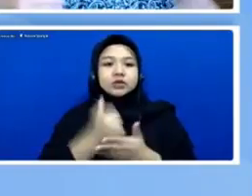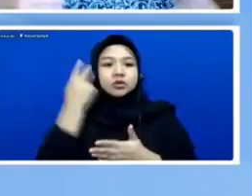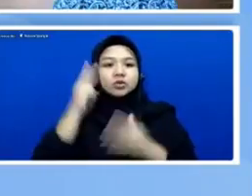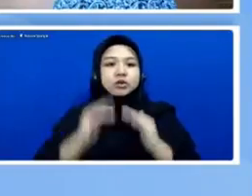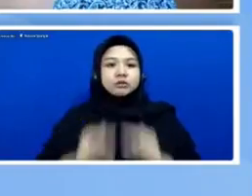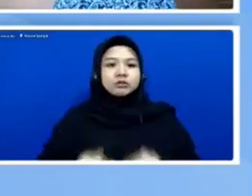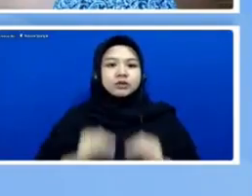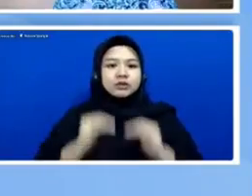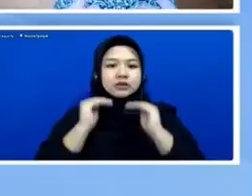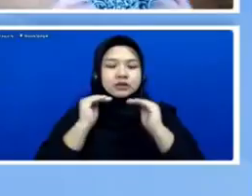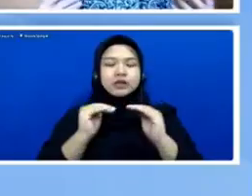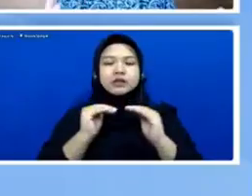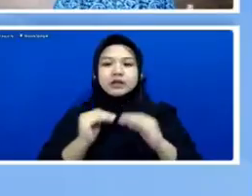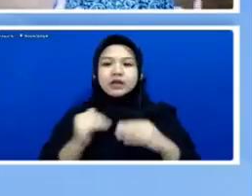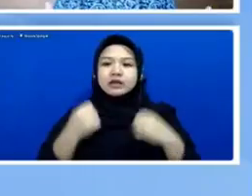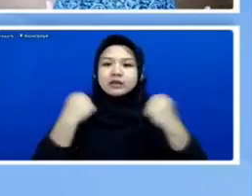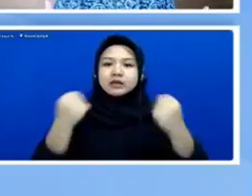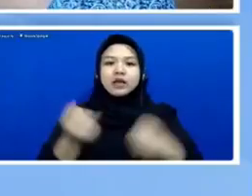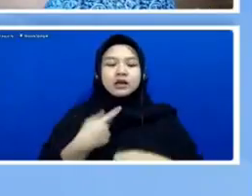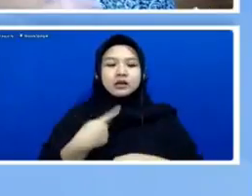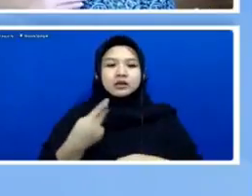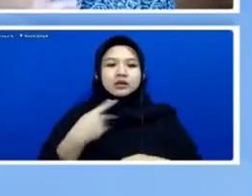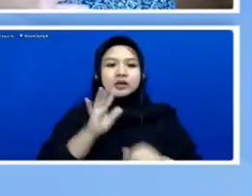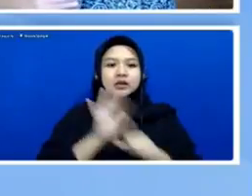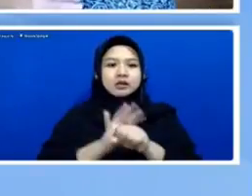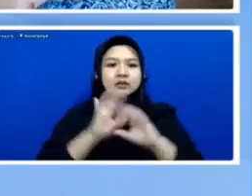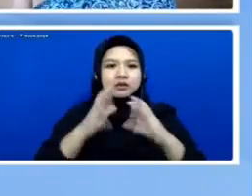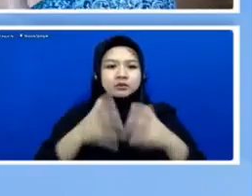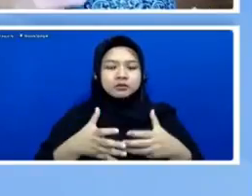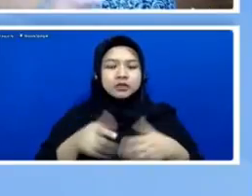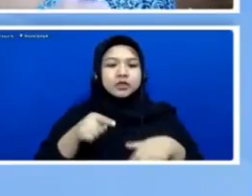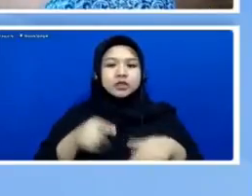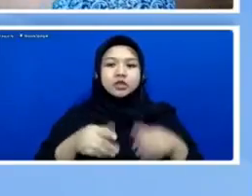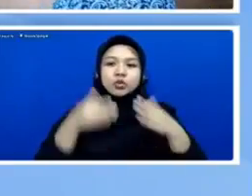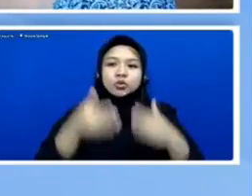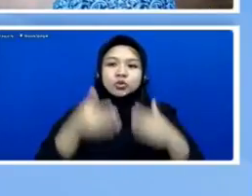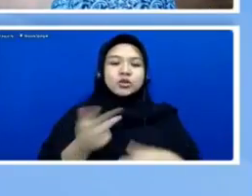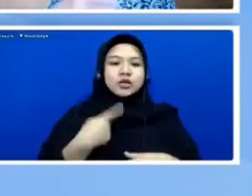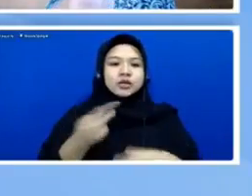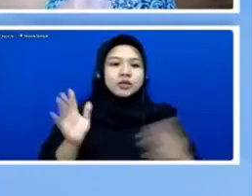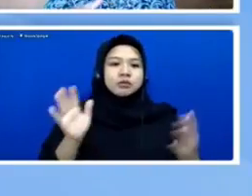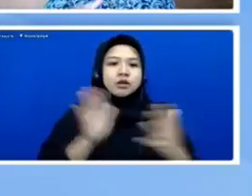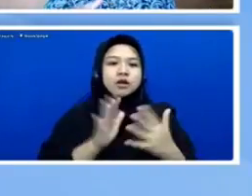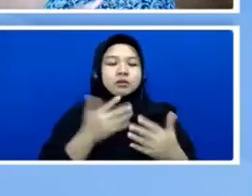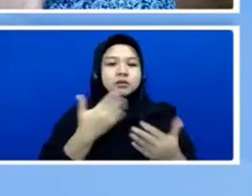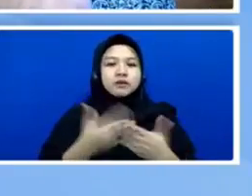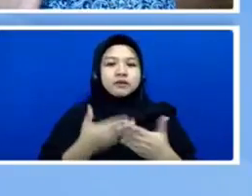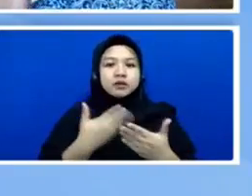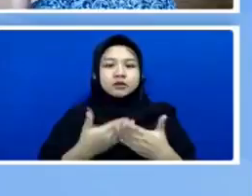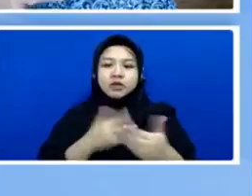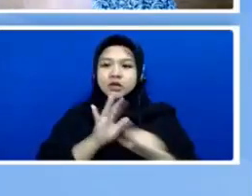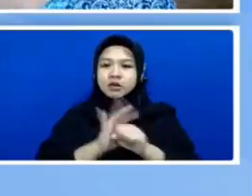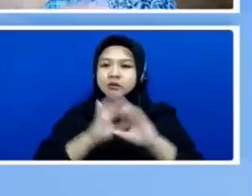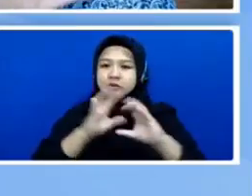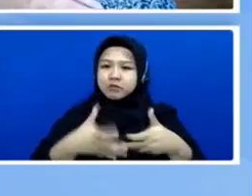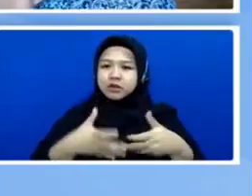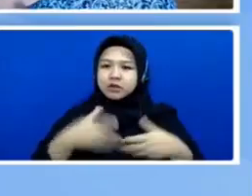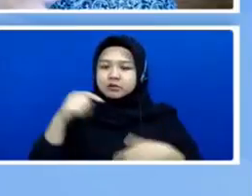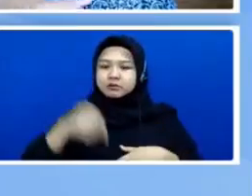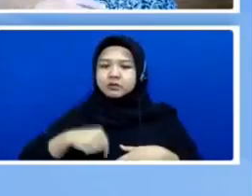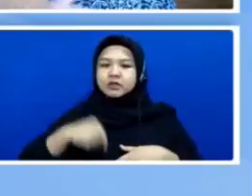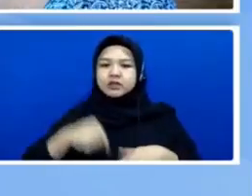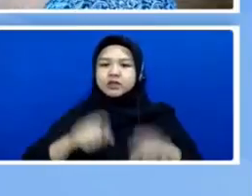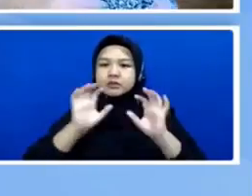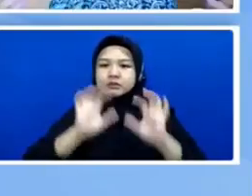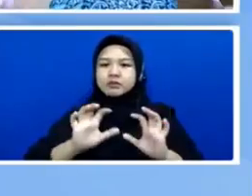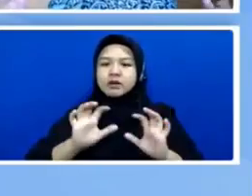meningkatkan ketahanan kita terhadap pandemi ini, khususnya ketika kita berhadapan dengan fakta bahwa pandemi ini bersifat multi